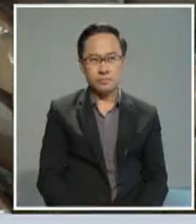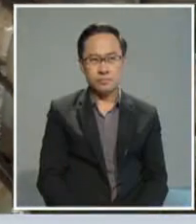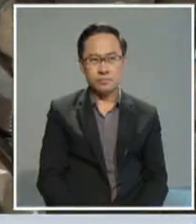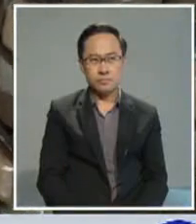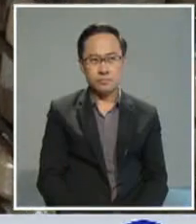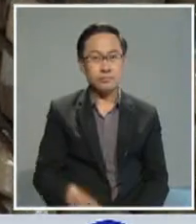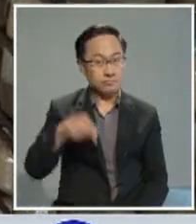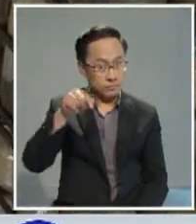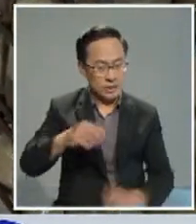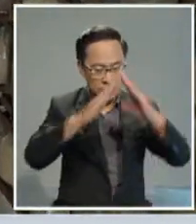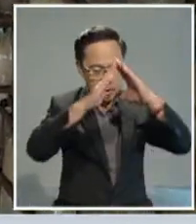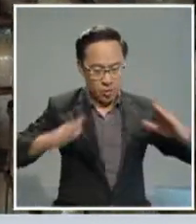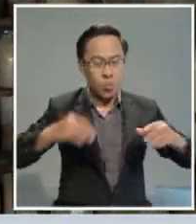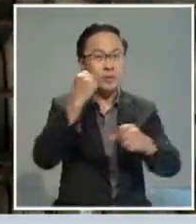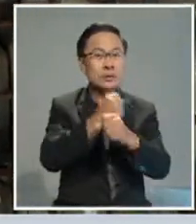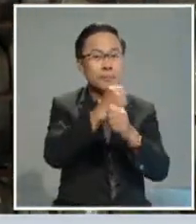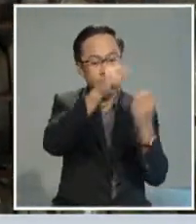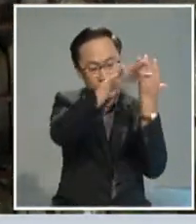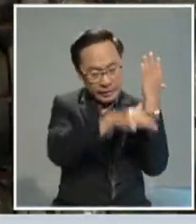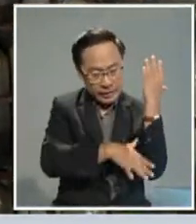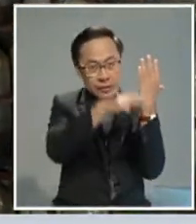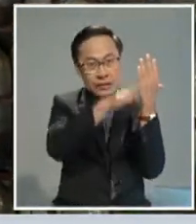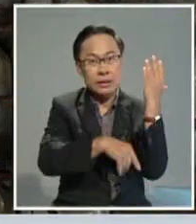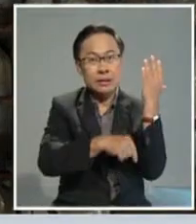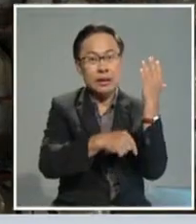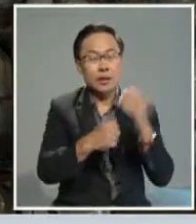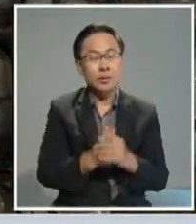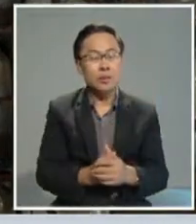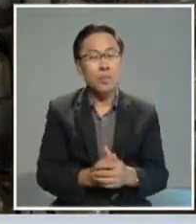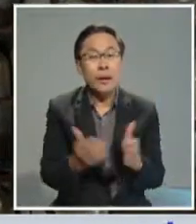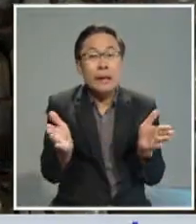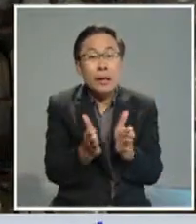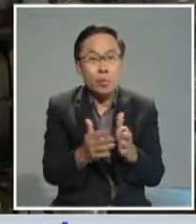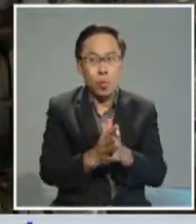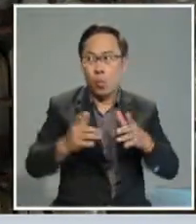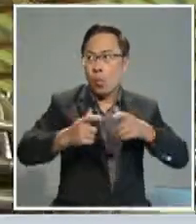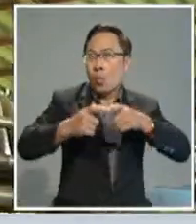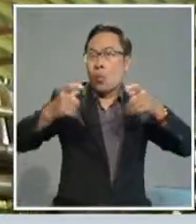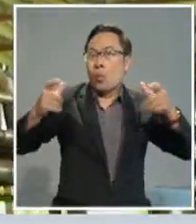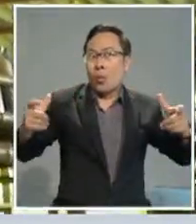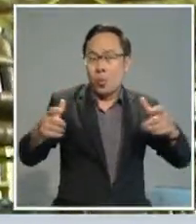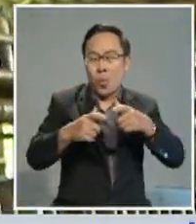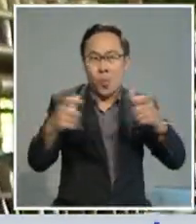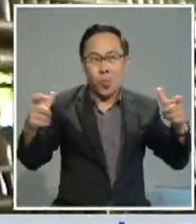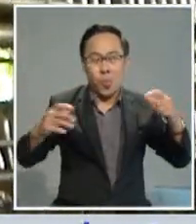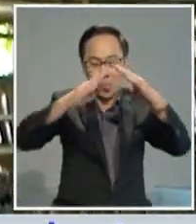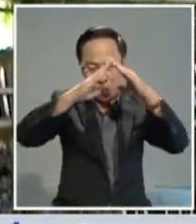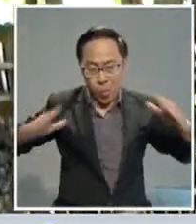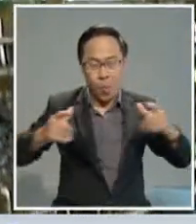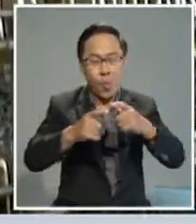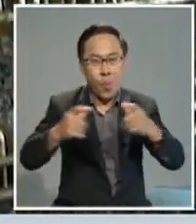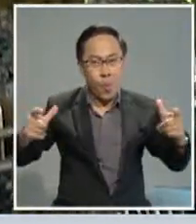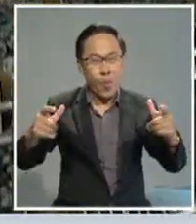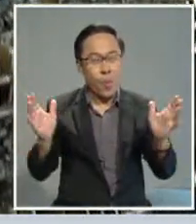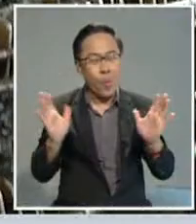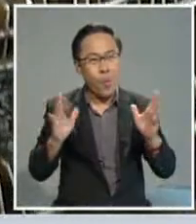ค่ะนี่ไงคะโรงทำเห็ดนะคะ อะไรที่บอกว่าเล็กๆกันเหรอ ค่ะใช่ นี่มันโหยังกับไซโล ค ่ ะ ไซโลเก็บ